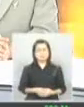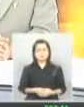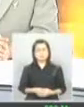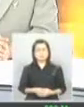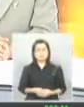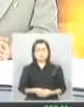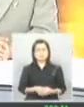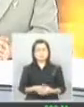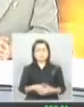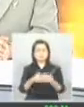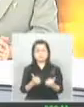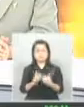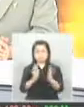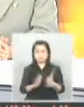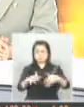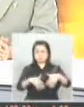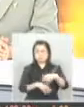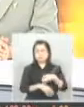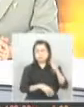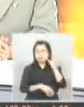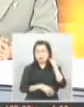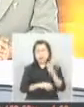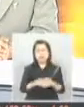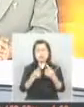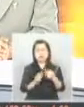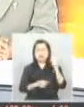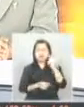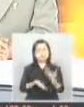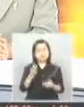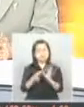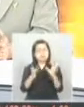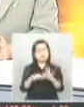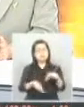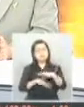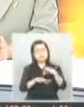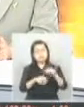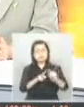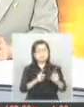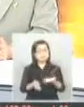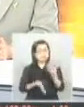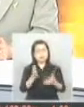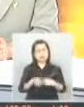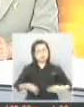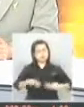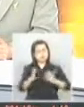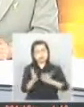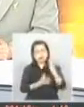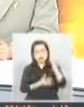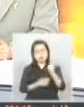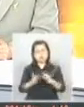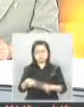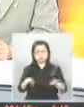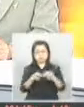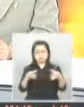การเชื่อใจคนรอบข้างโดยไม่ยึดถือเอายศถาบรรดาศักดิ์ในการเอาชนะอุปสรรคในการดำเนินชีวิตเป็นหัวใจของ The